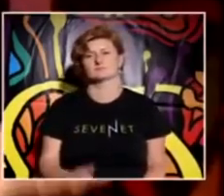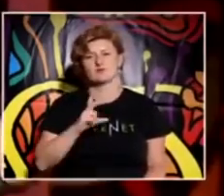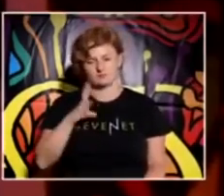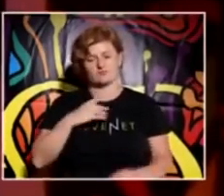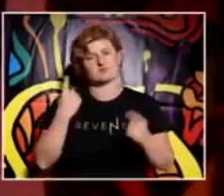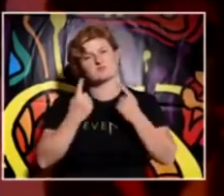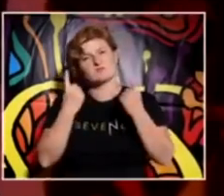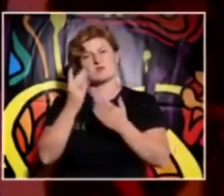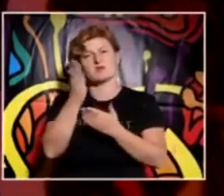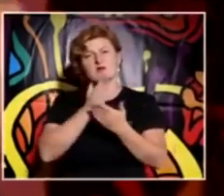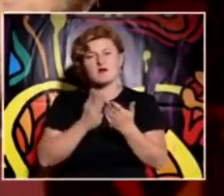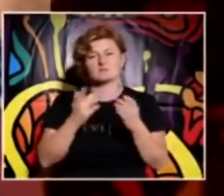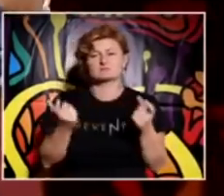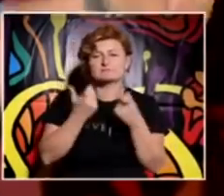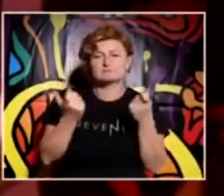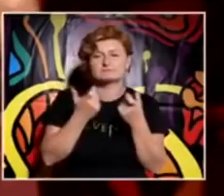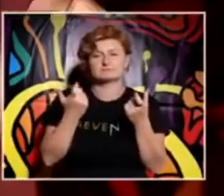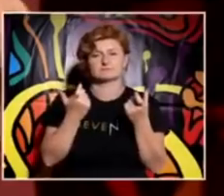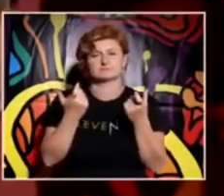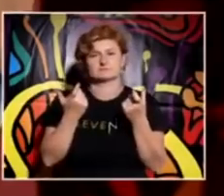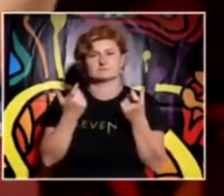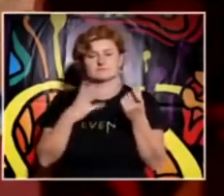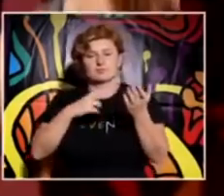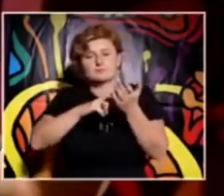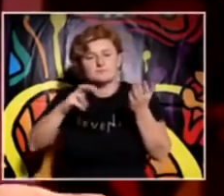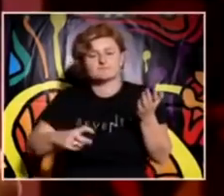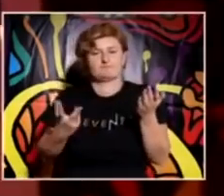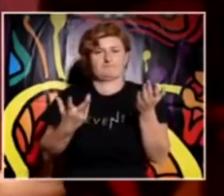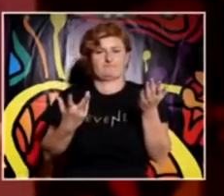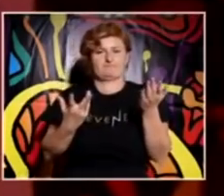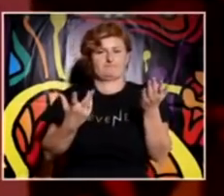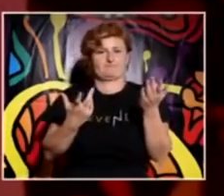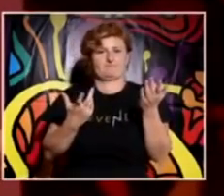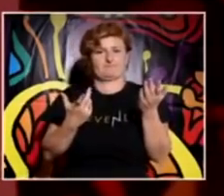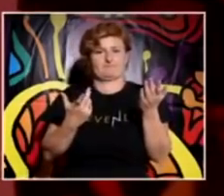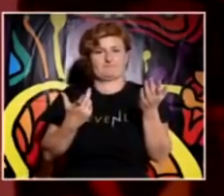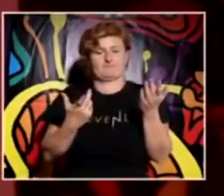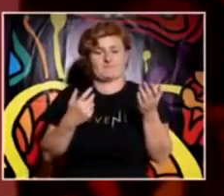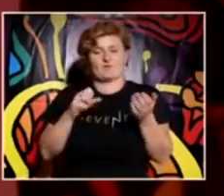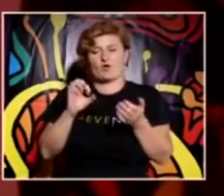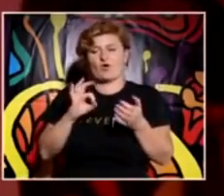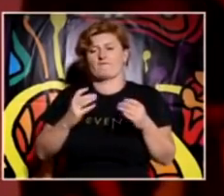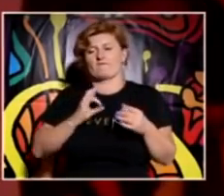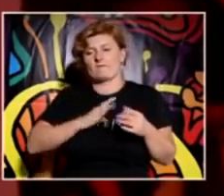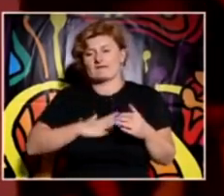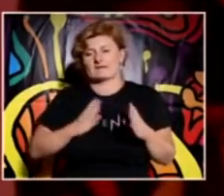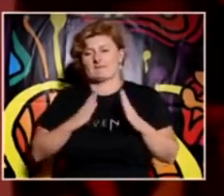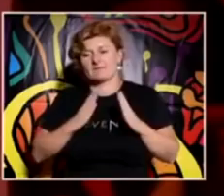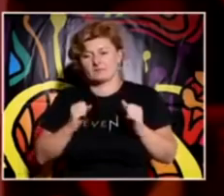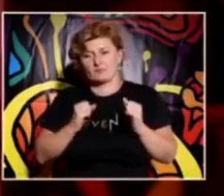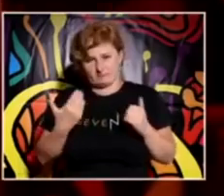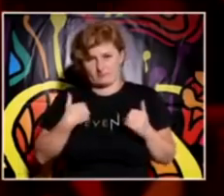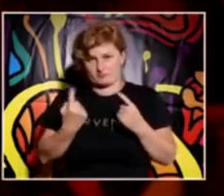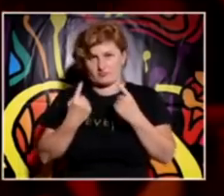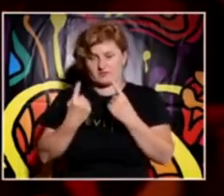to moje pytanie w waszym przypadku miało sens, że coś was powstrzymało przed spontanicznym pojechaniem gdzieś z uwagi na strach o bezpieczeństwo.